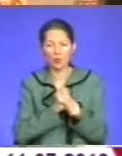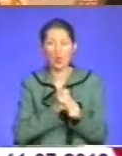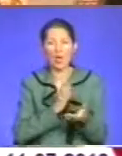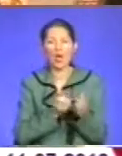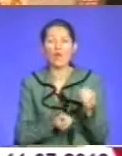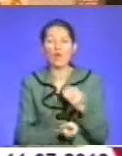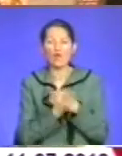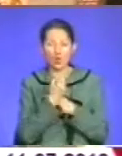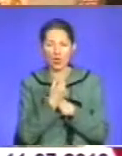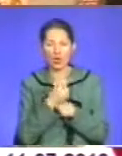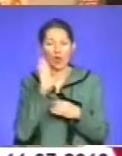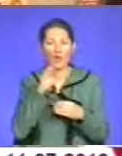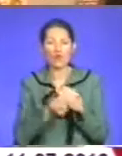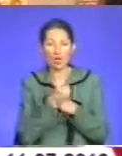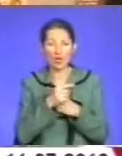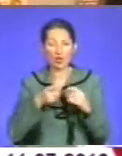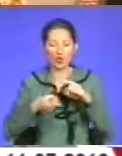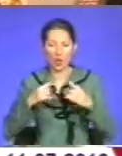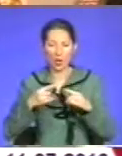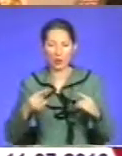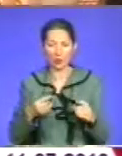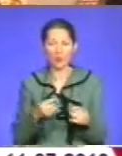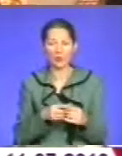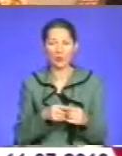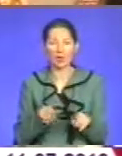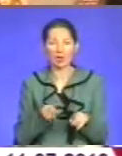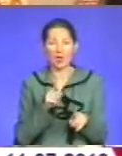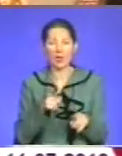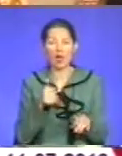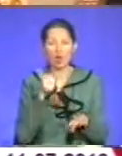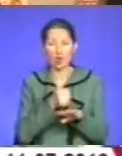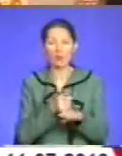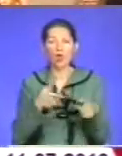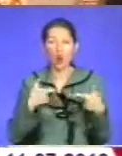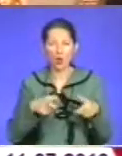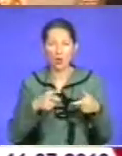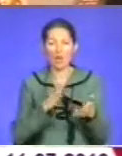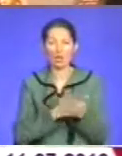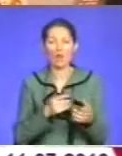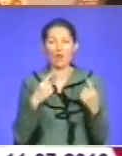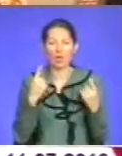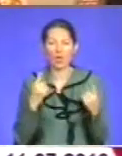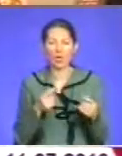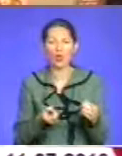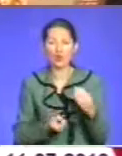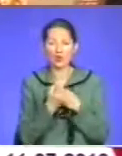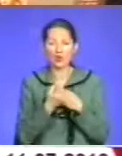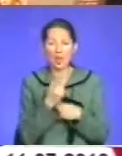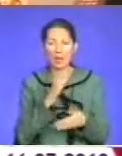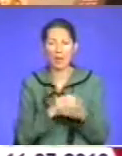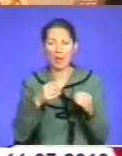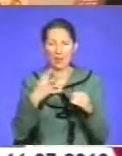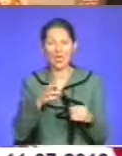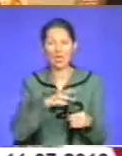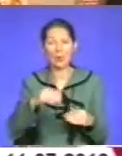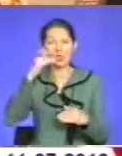шоколаду, який ми зараз можемо спостерігати на весіллях. Тому в плані Лас-Вегасі в одному з їхніх головних готелів є великий фонтан, якби має десь приблизно 15 метрів